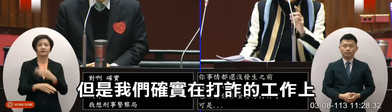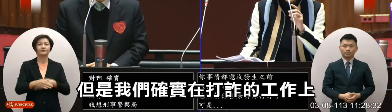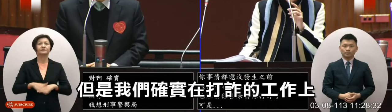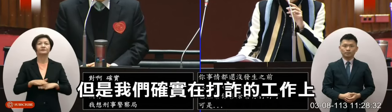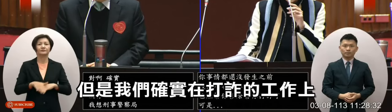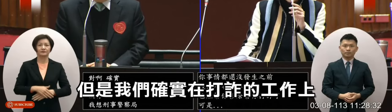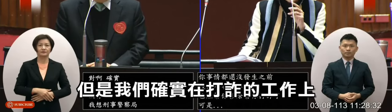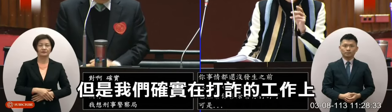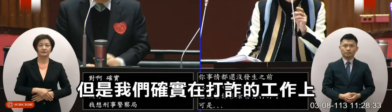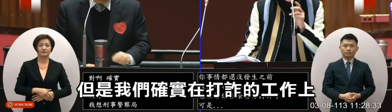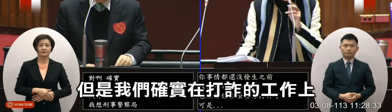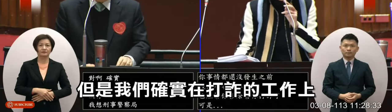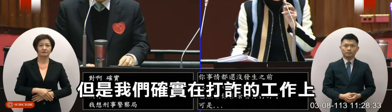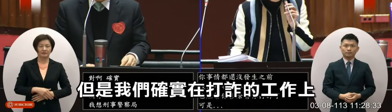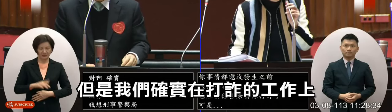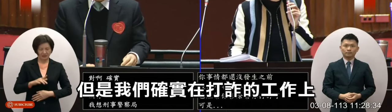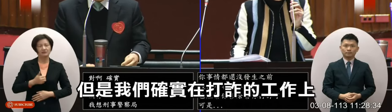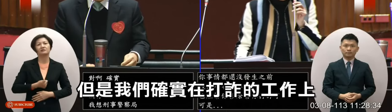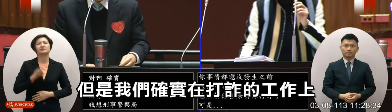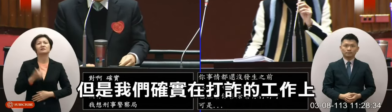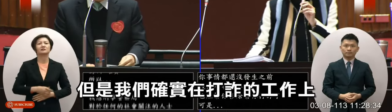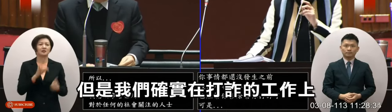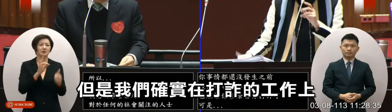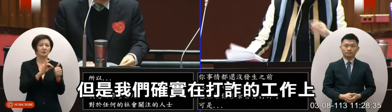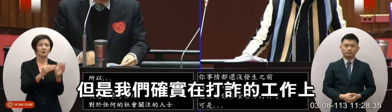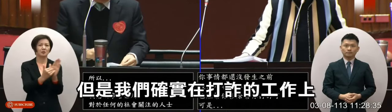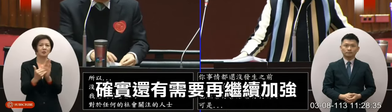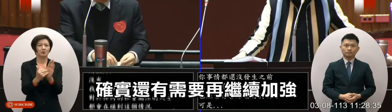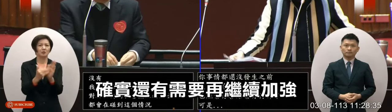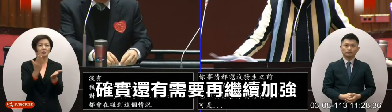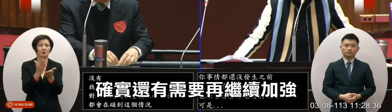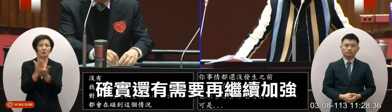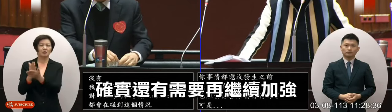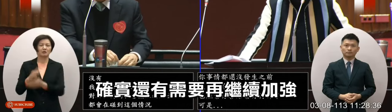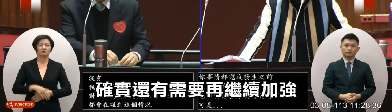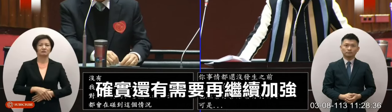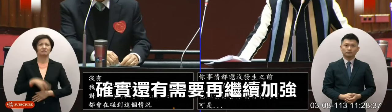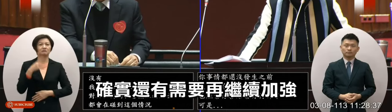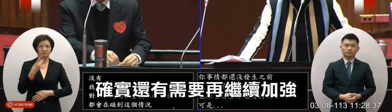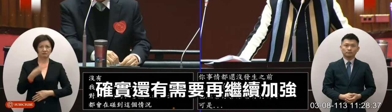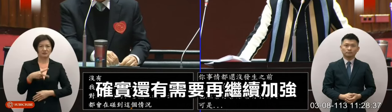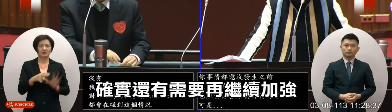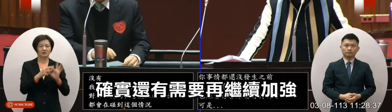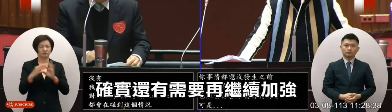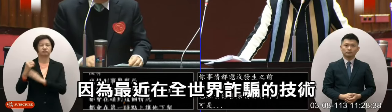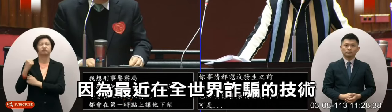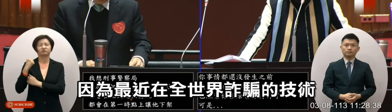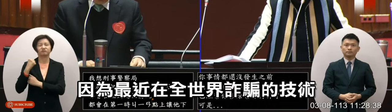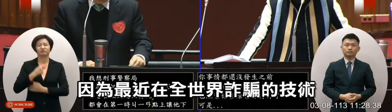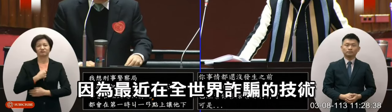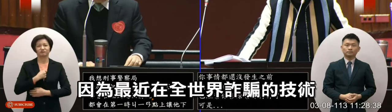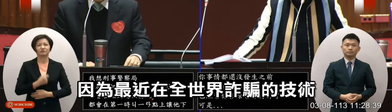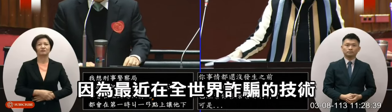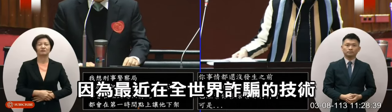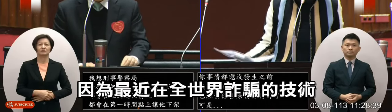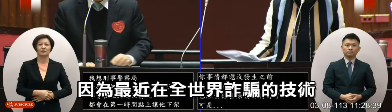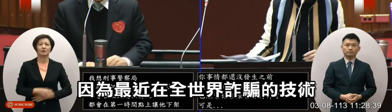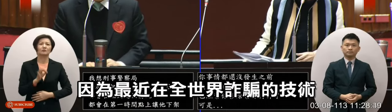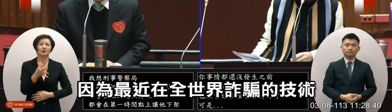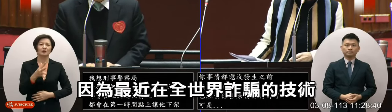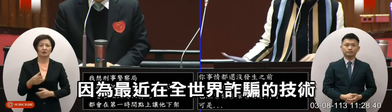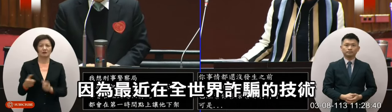是我们确实了，在打诈的工作上确实还有需要再继续加强因为最近